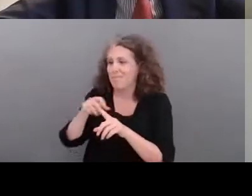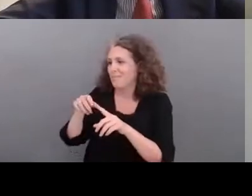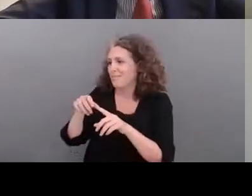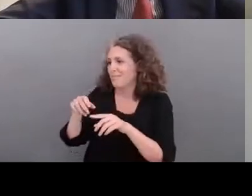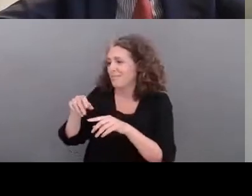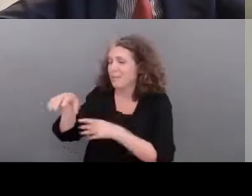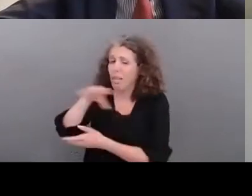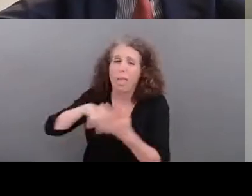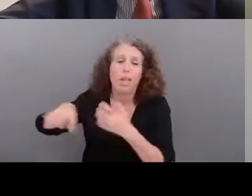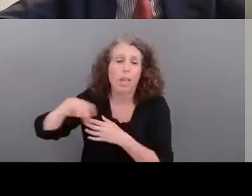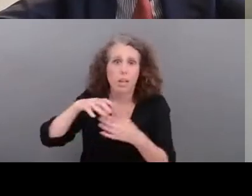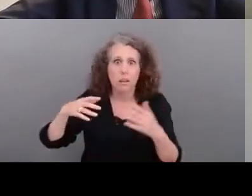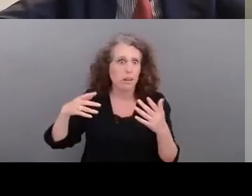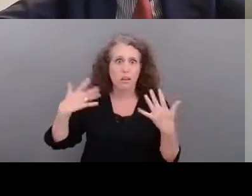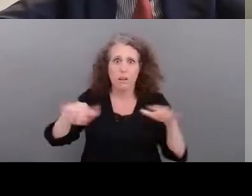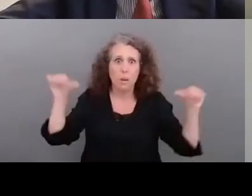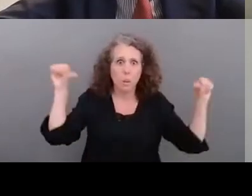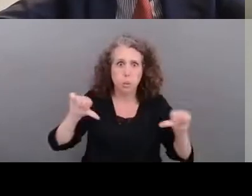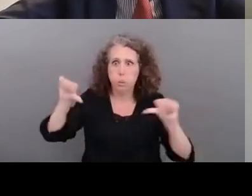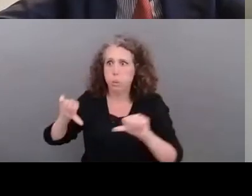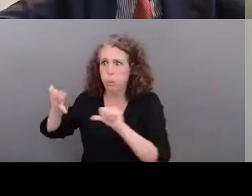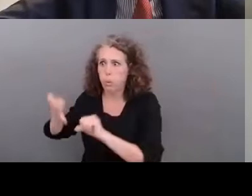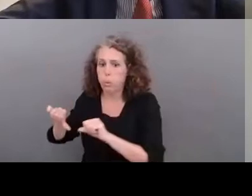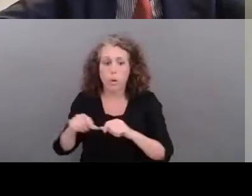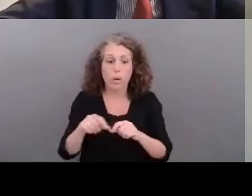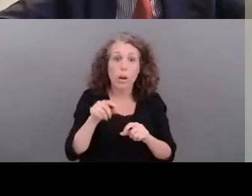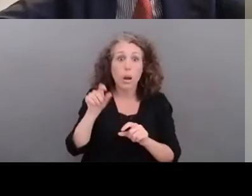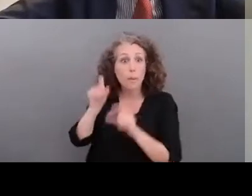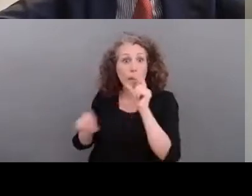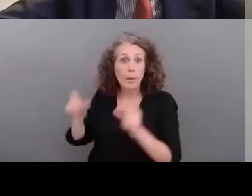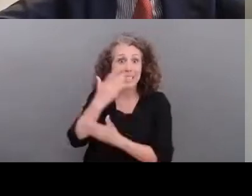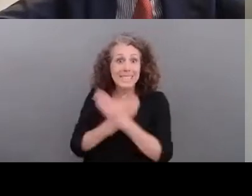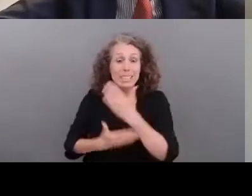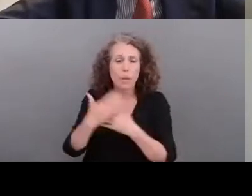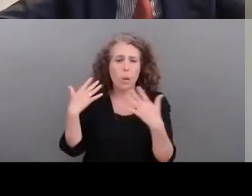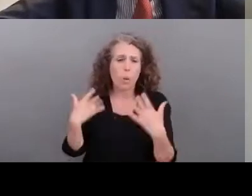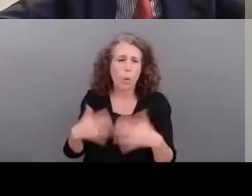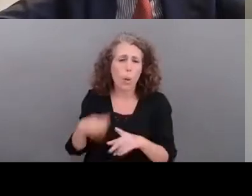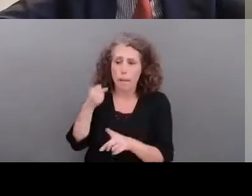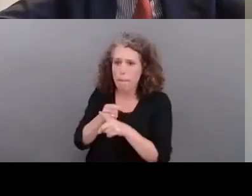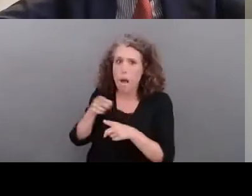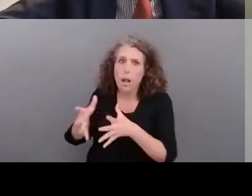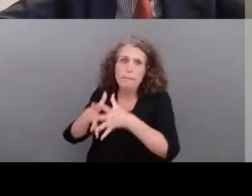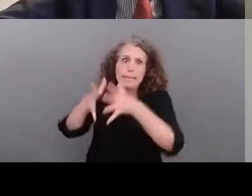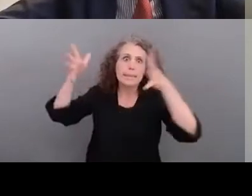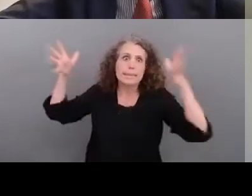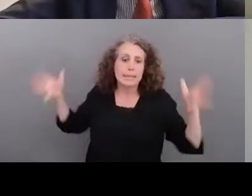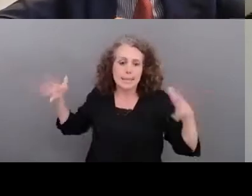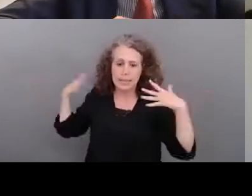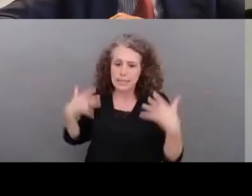de violence, de stigmatisation. Et les personnes en situation de handicap ont été parmi les personnes les plus touchées. Ils ont eu